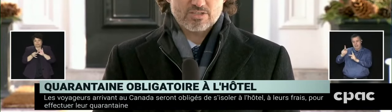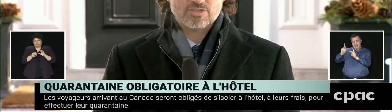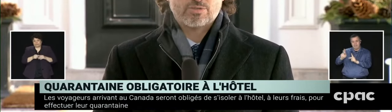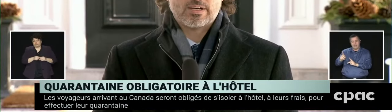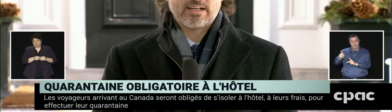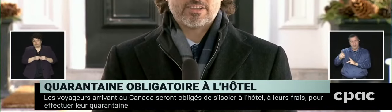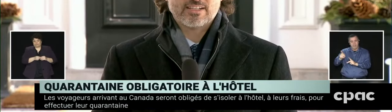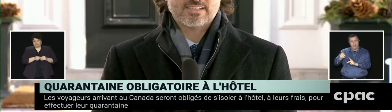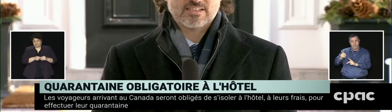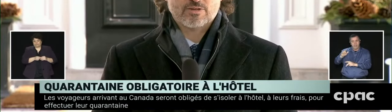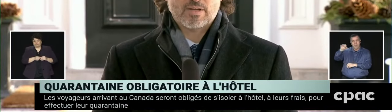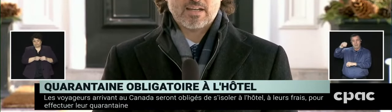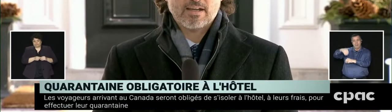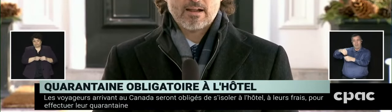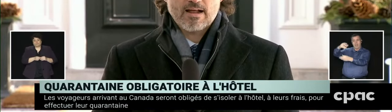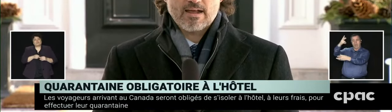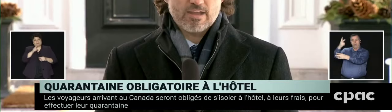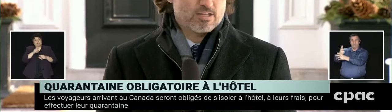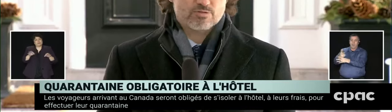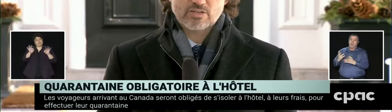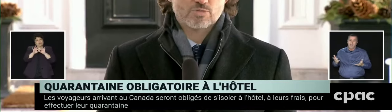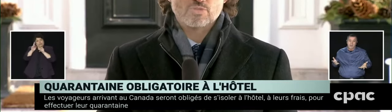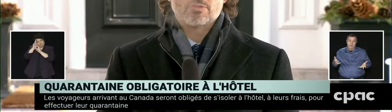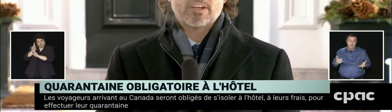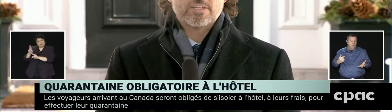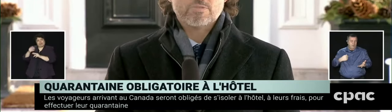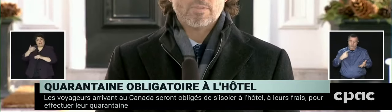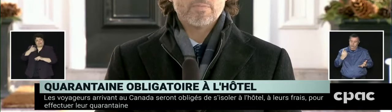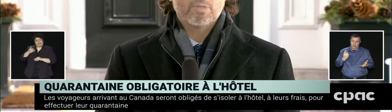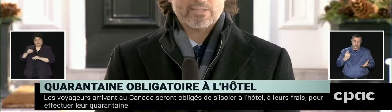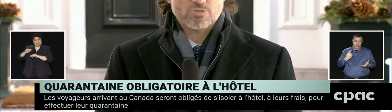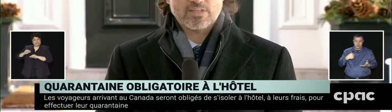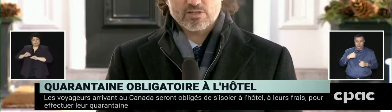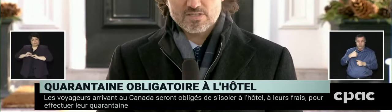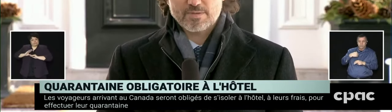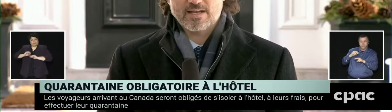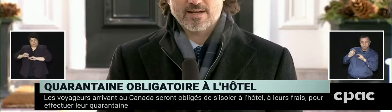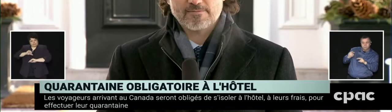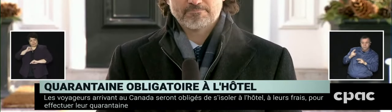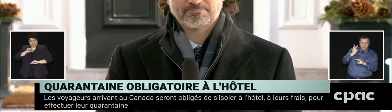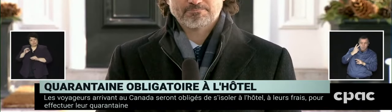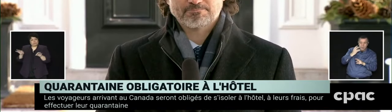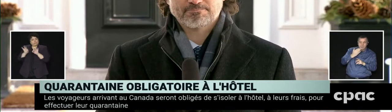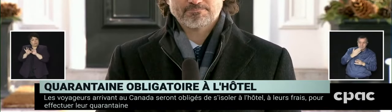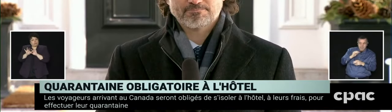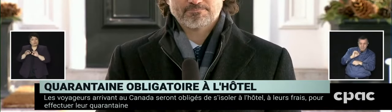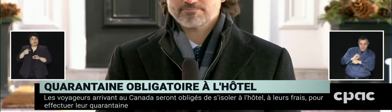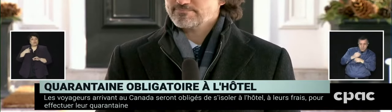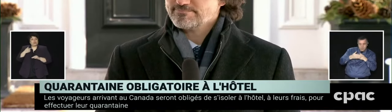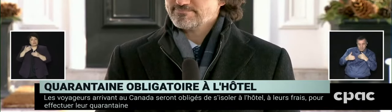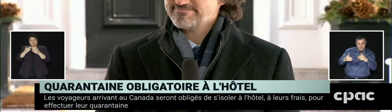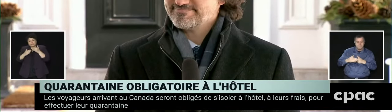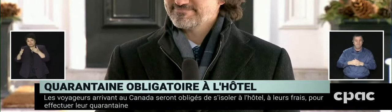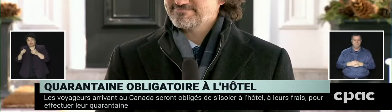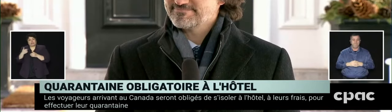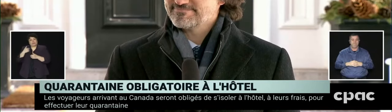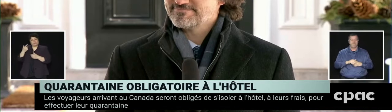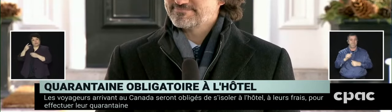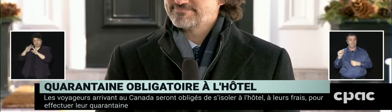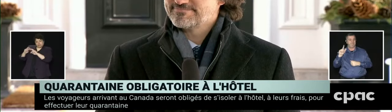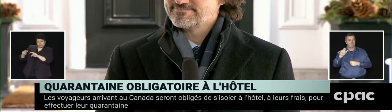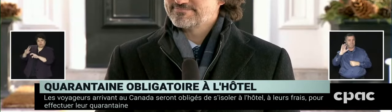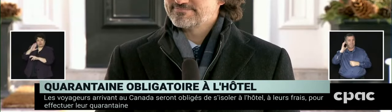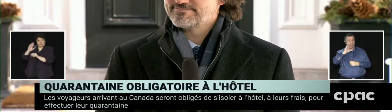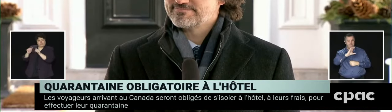qui sont dans ces endroits-là. Et nous allons toujours faire des suivis pour assurer que c'est bien le cas. Oui, bonjour, Laurence Martin de